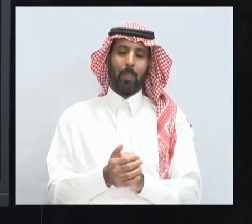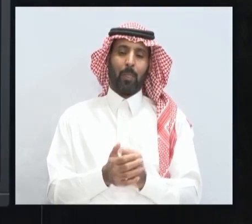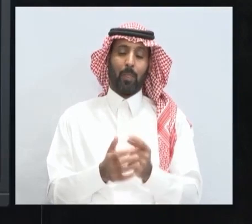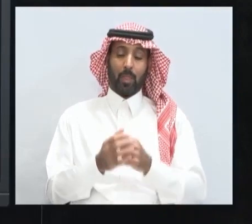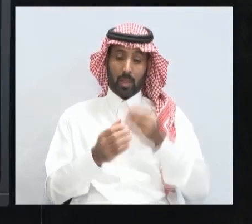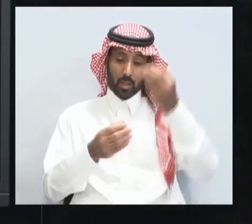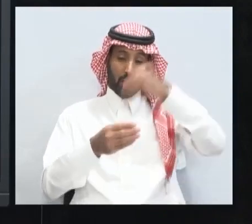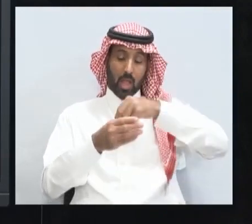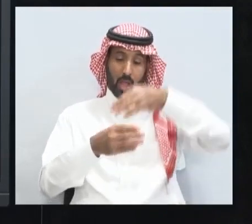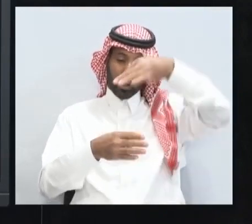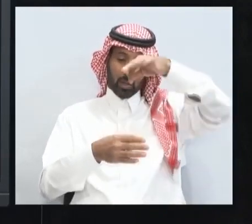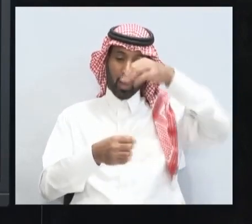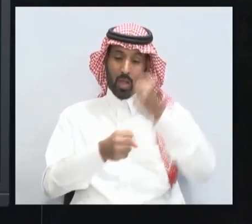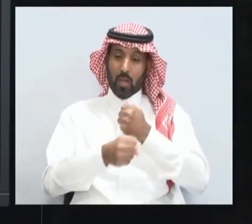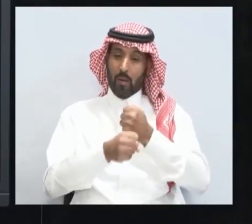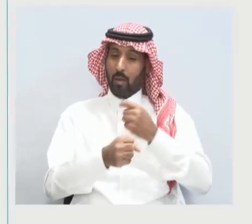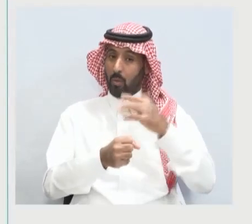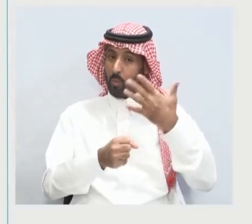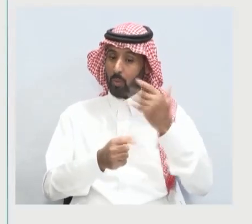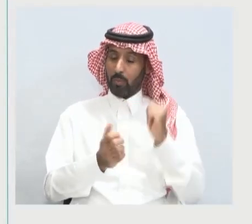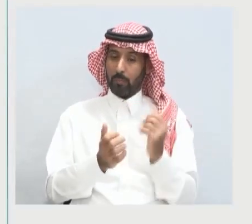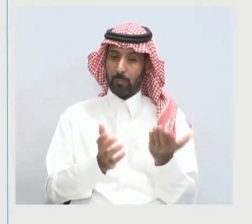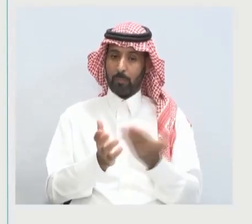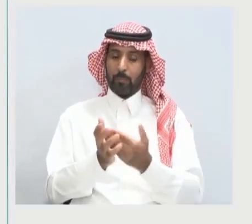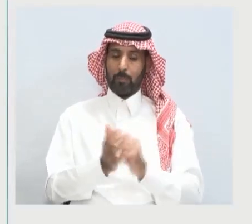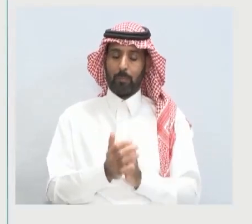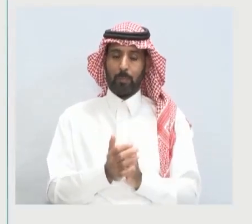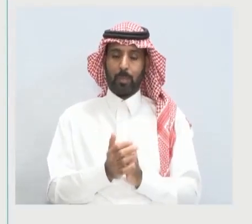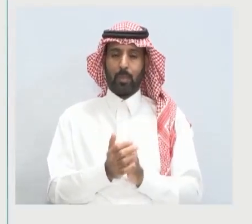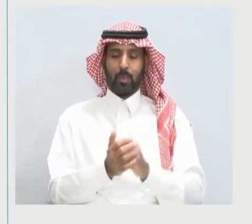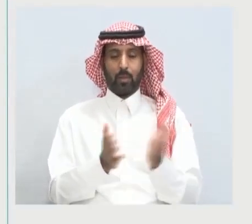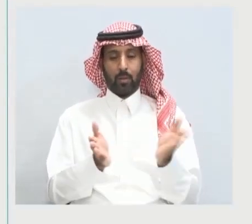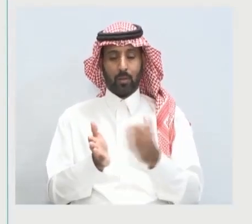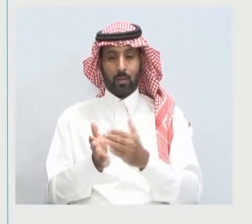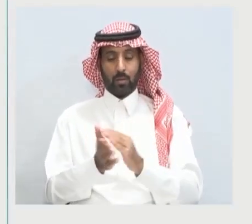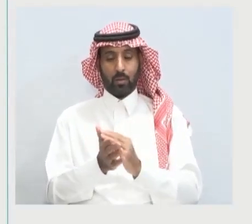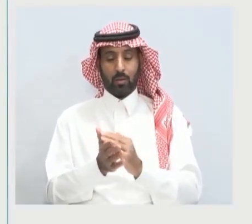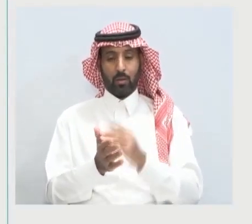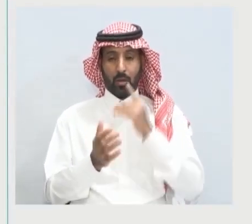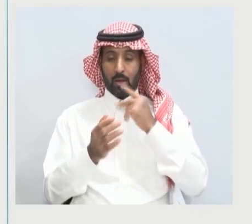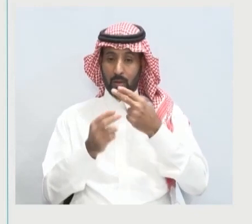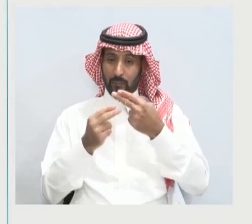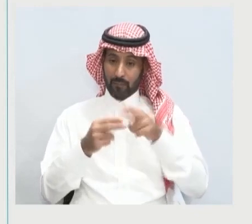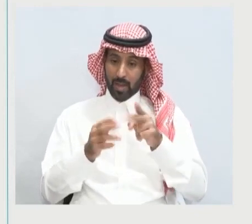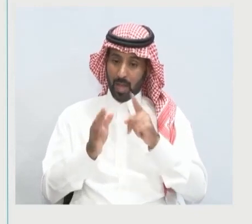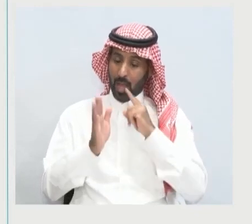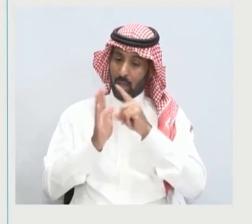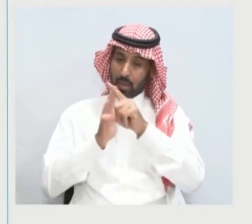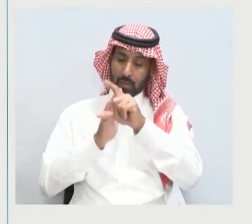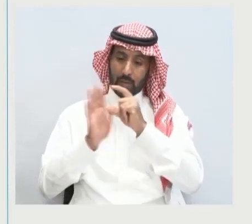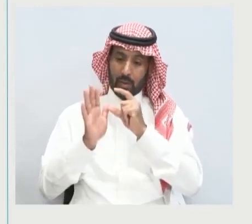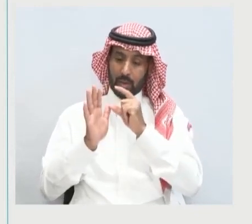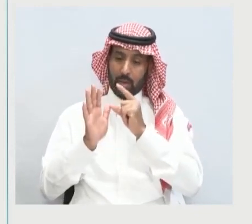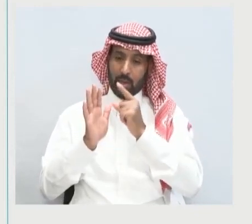لادراج ورقه عمل جديده بعد فتح المصنف